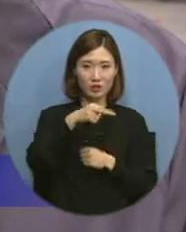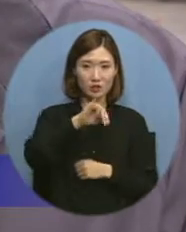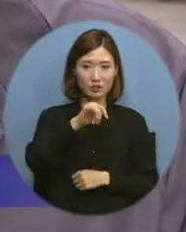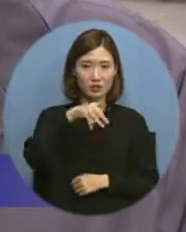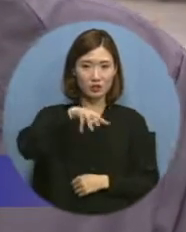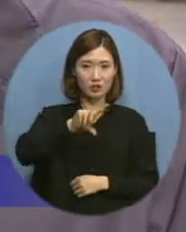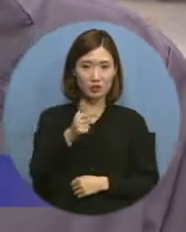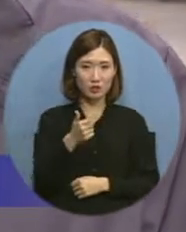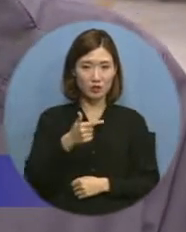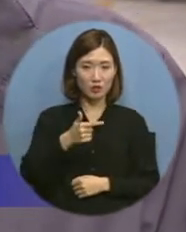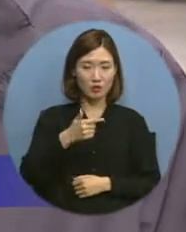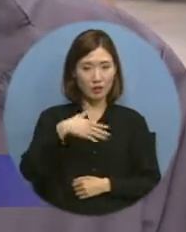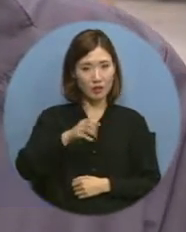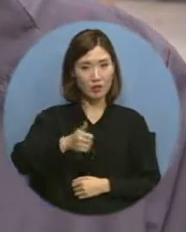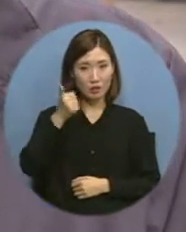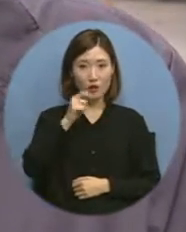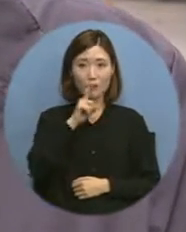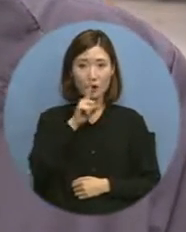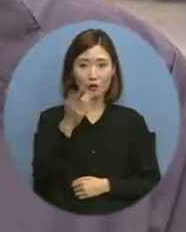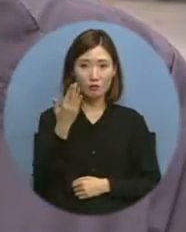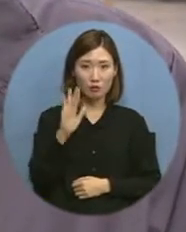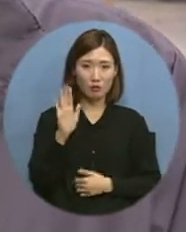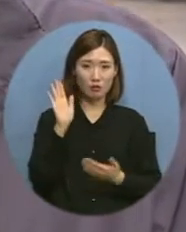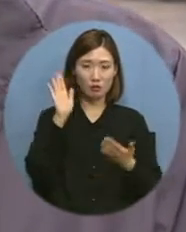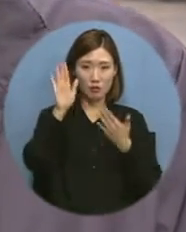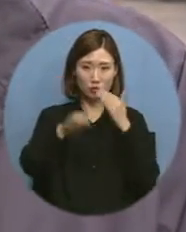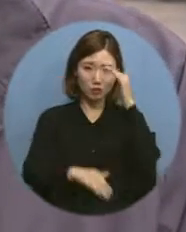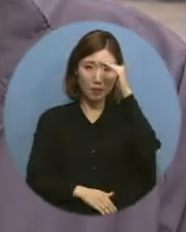신천으로 가자 했더니 나중에 보니까 서대문